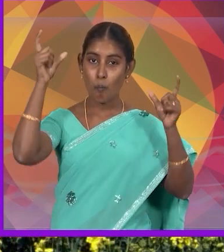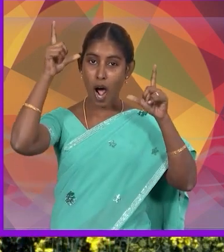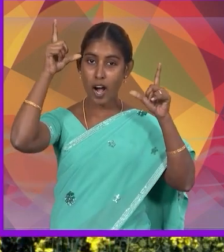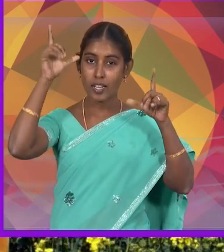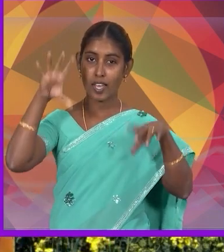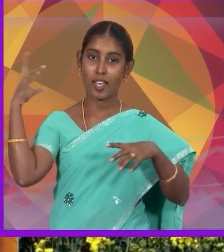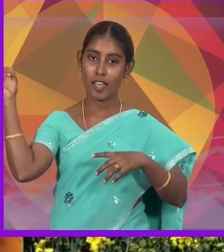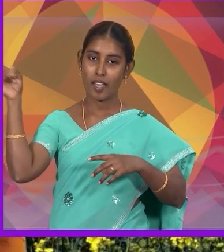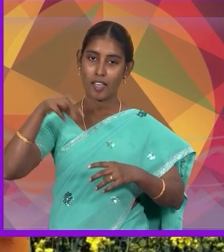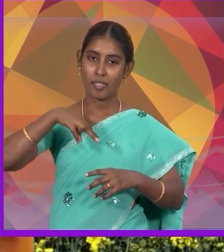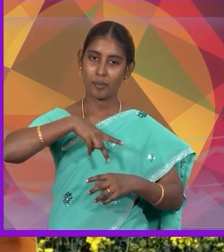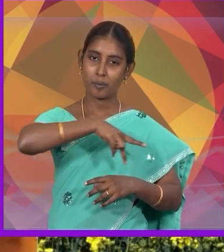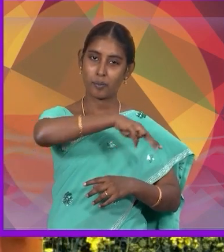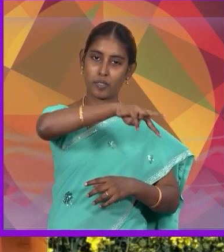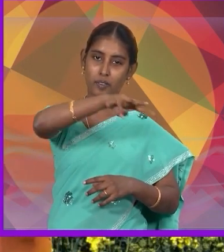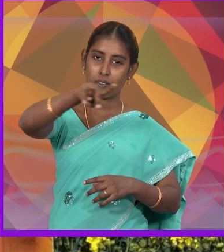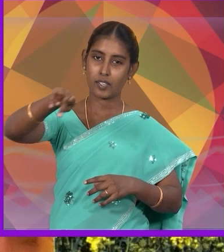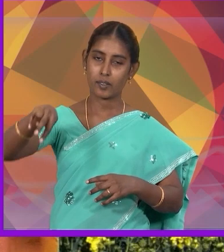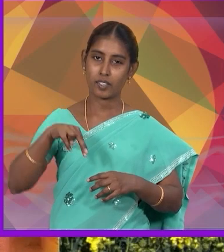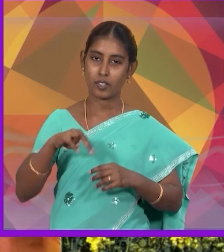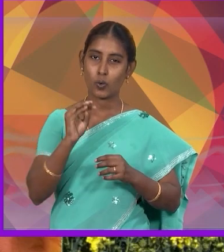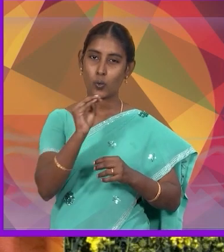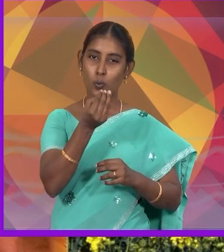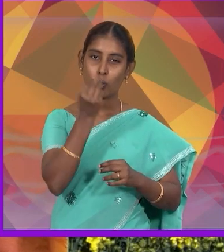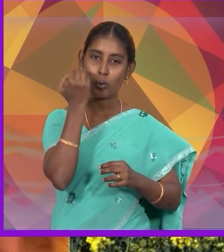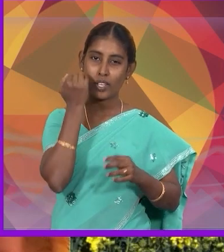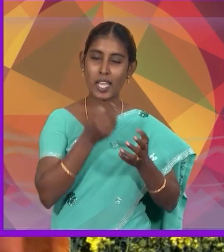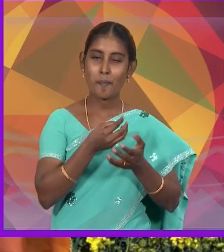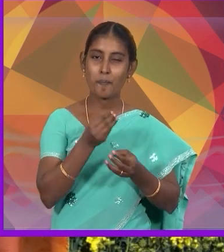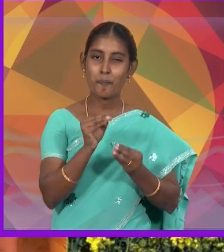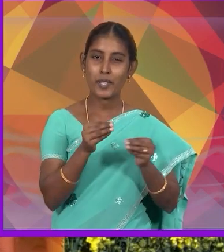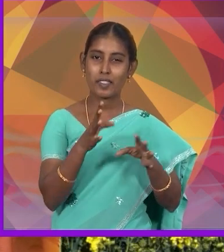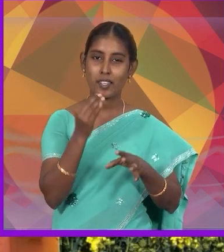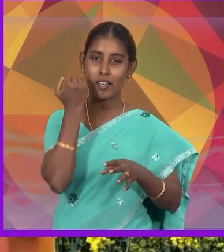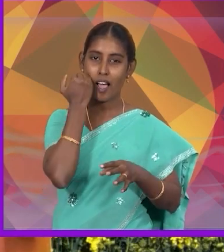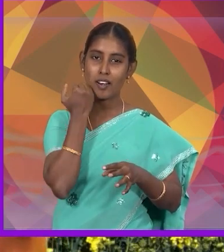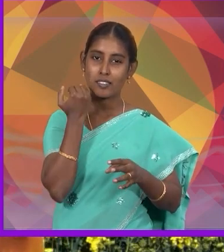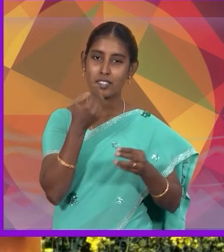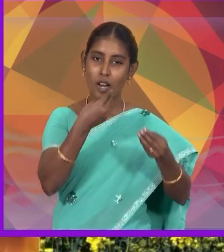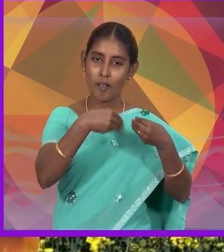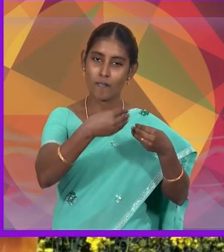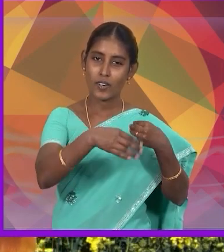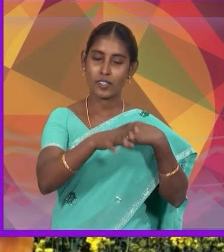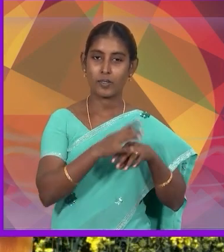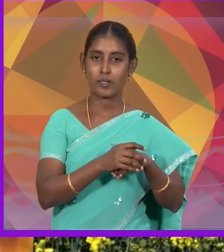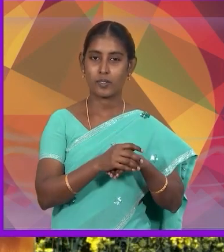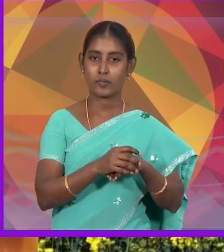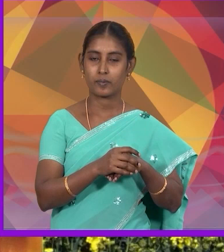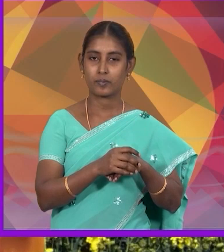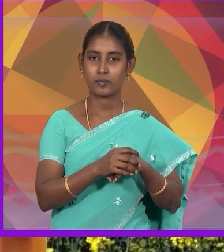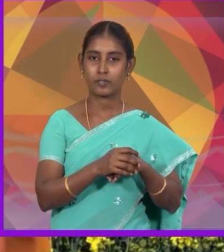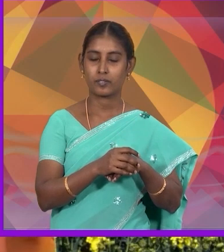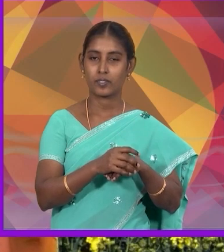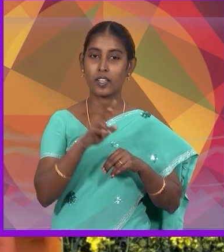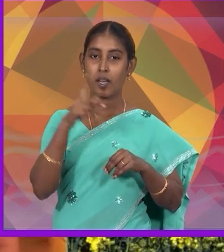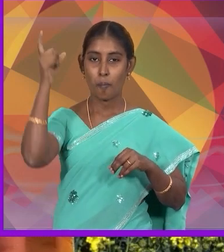மாடை விட்டு அந்த இதை சுத்துறும் போது அதுல உள்ள மணிகள் மிஞ்சி உள்ள மணிகள்லாம் கீழே விழுந்துடும். இதுக்குதான்